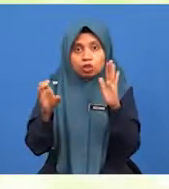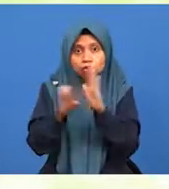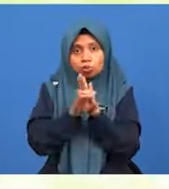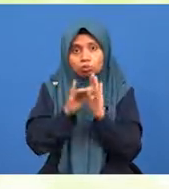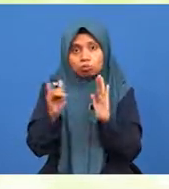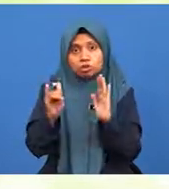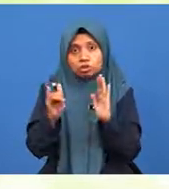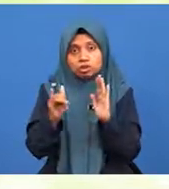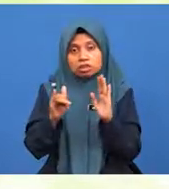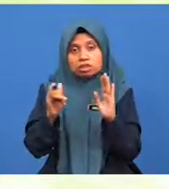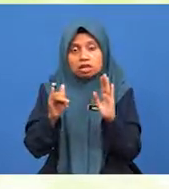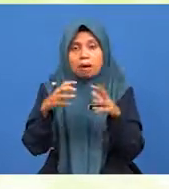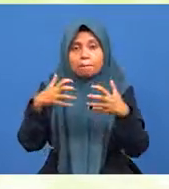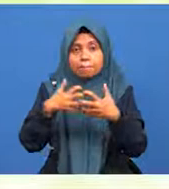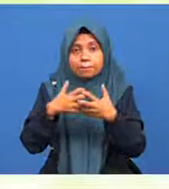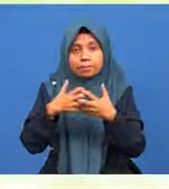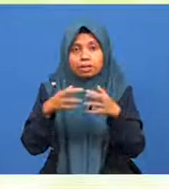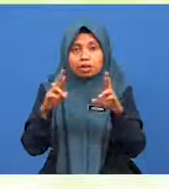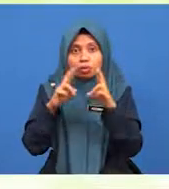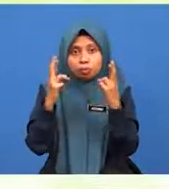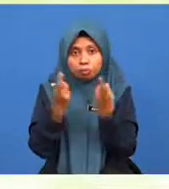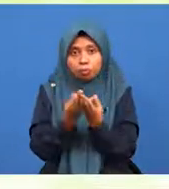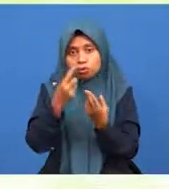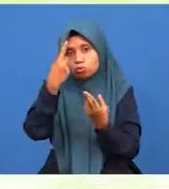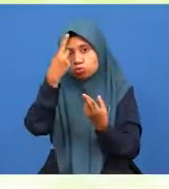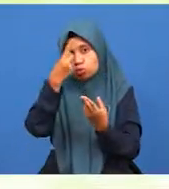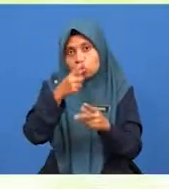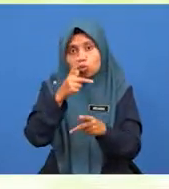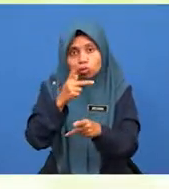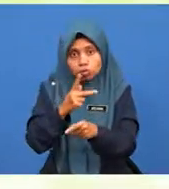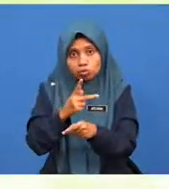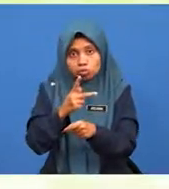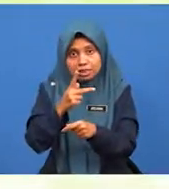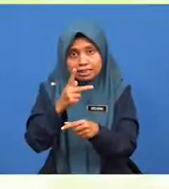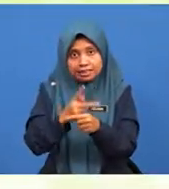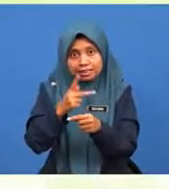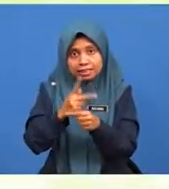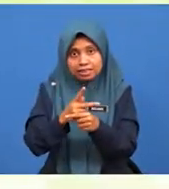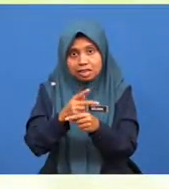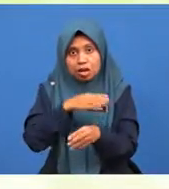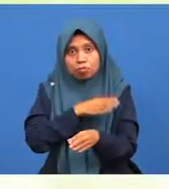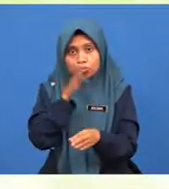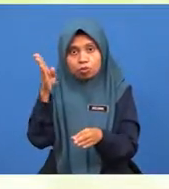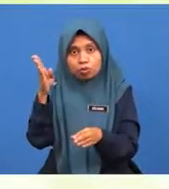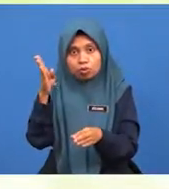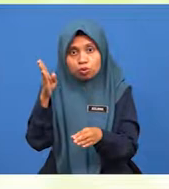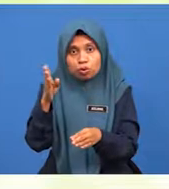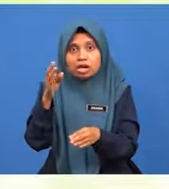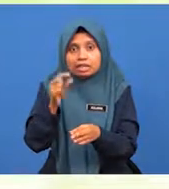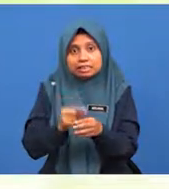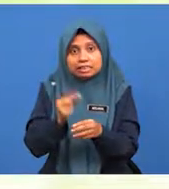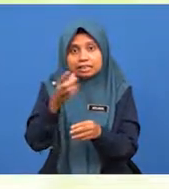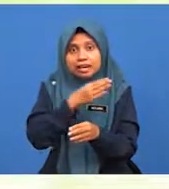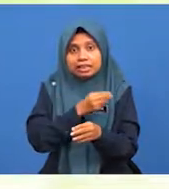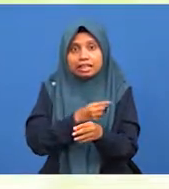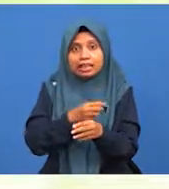Contohnya, penjodoh bilangan rumpun digunakan untuk kunyit, buluh, serai dan tebu.